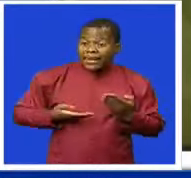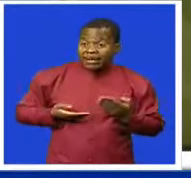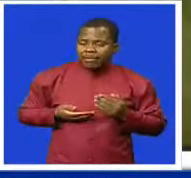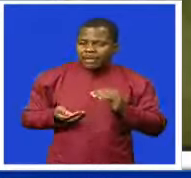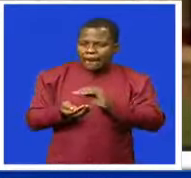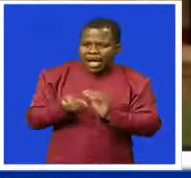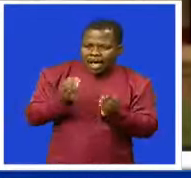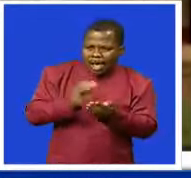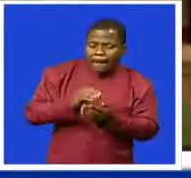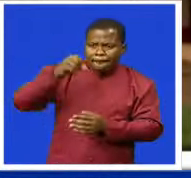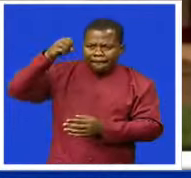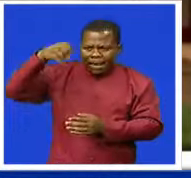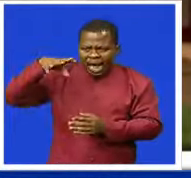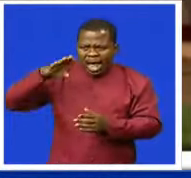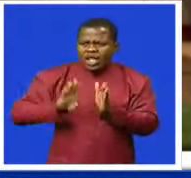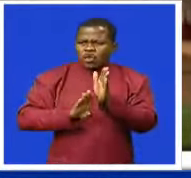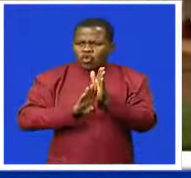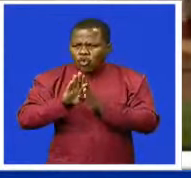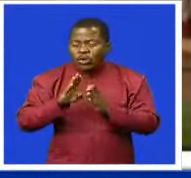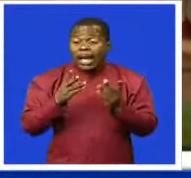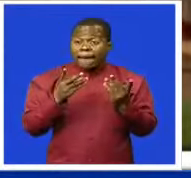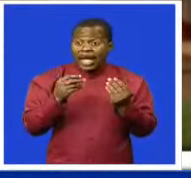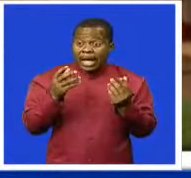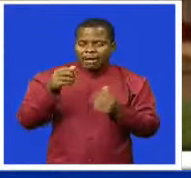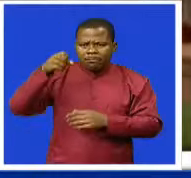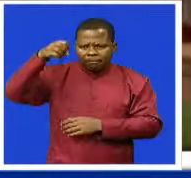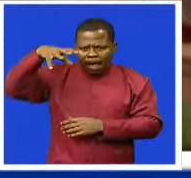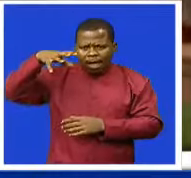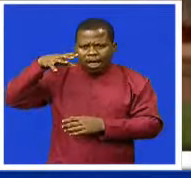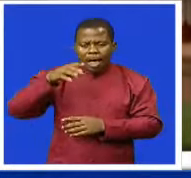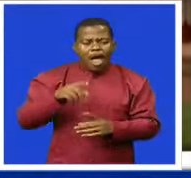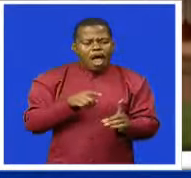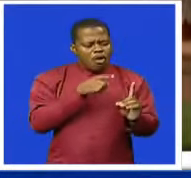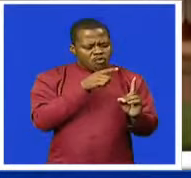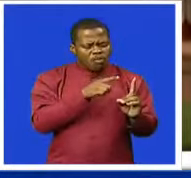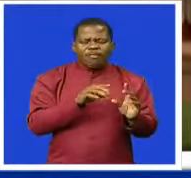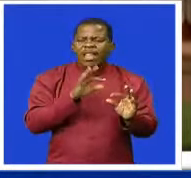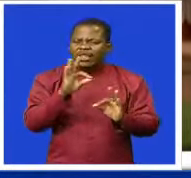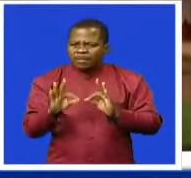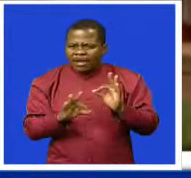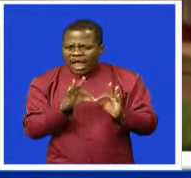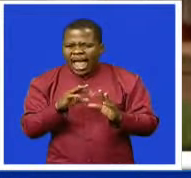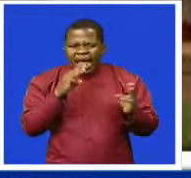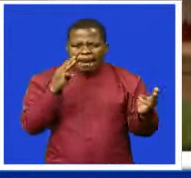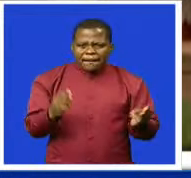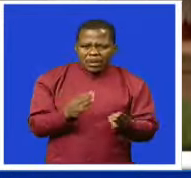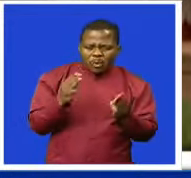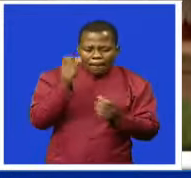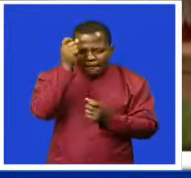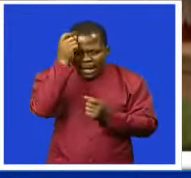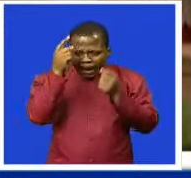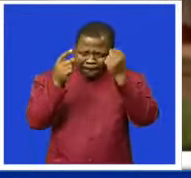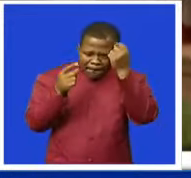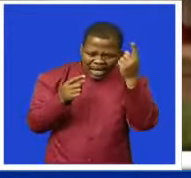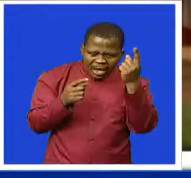kulesive. Sizawubuyela ehhovisi sibuke ukuthi sive sithitheni sibeke ama-point mani.